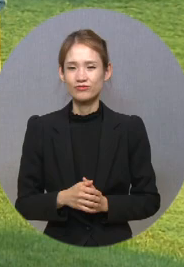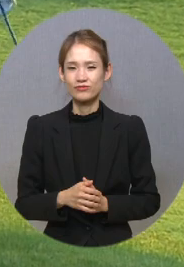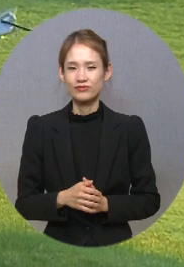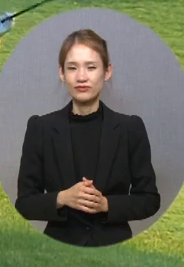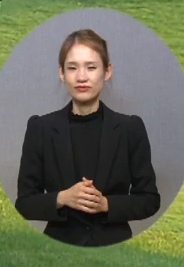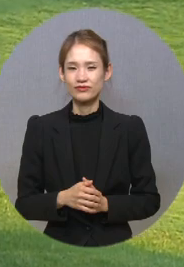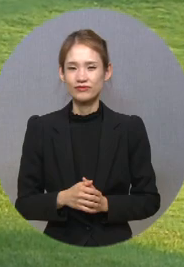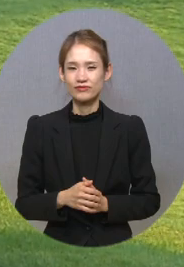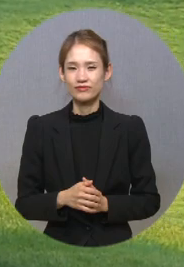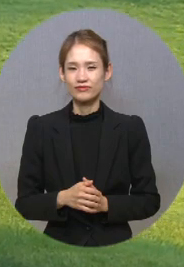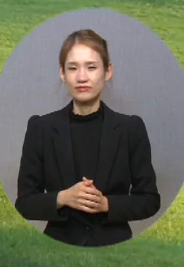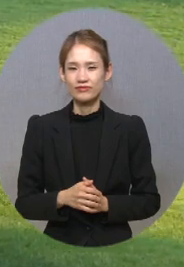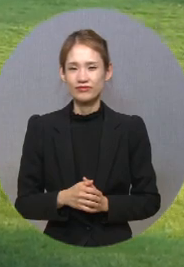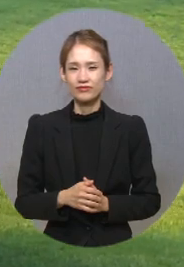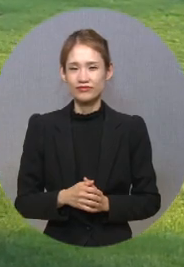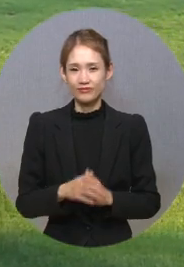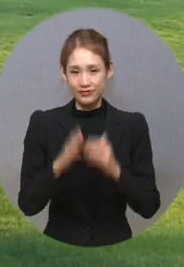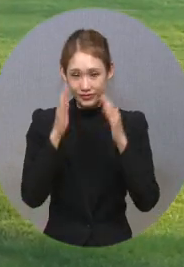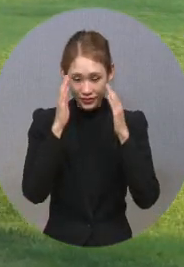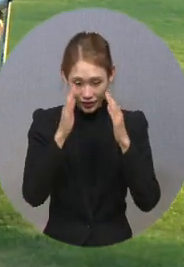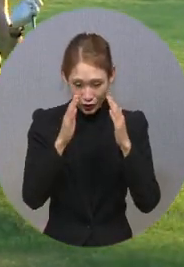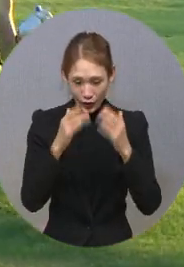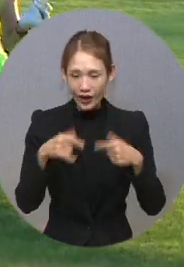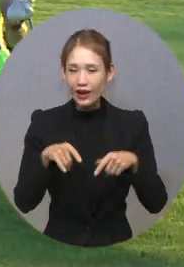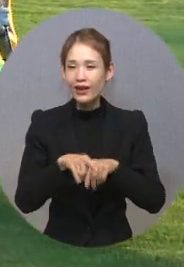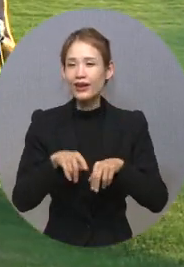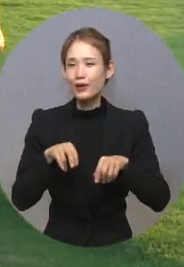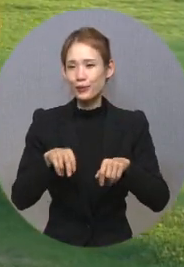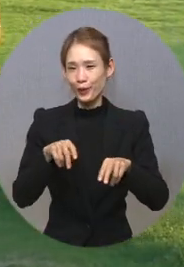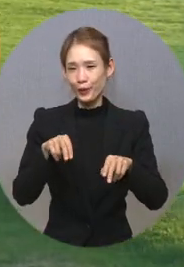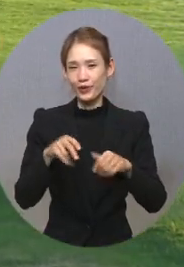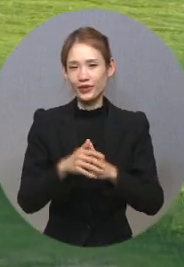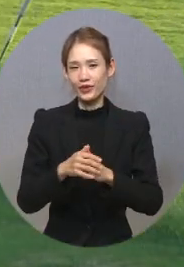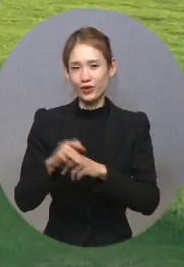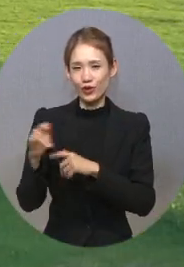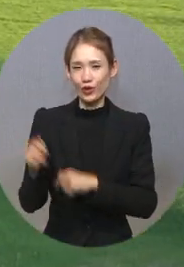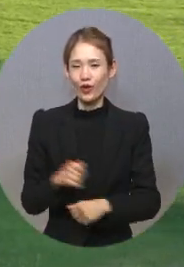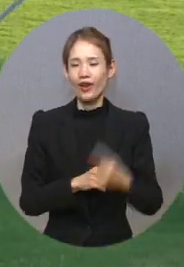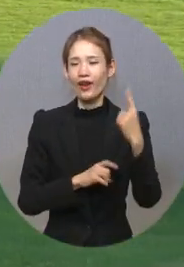아. 한 방향을 보고 같이 걸어가는 운동이 골프밖에 없대, 유일한